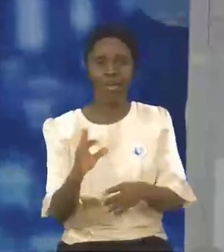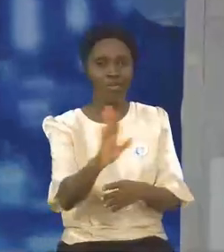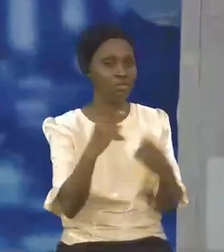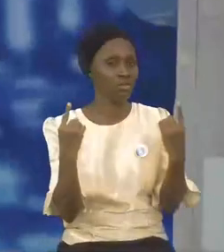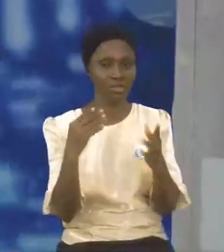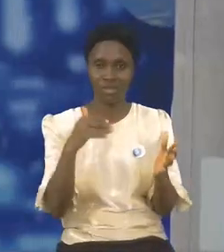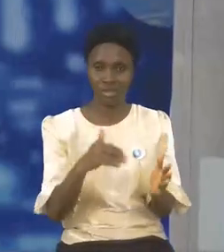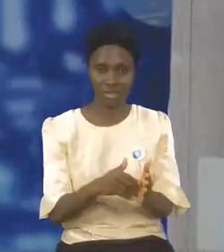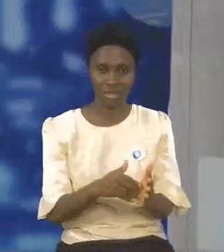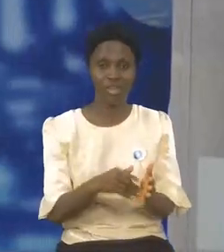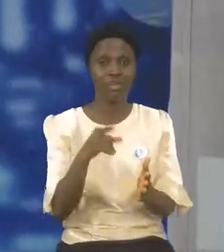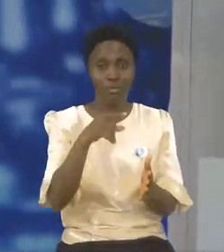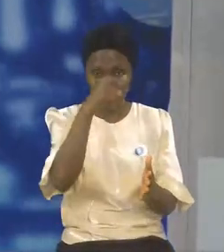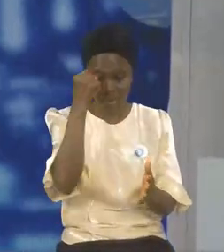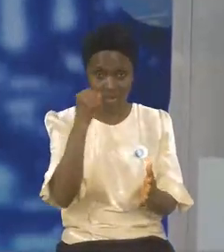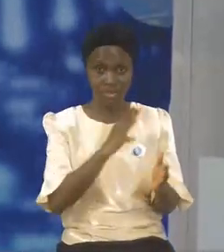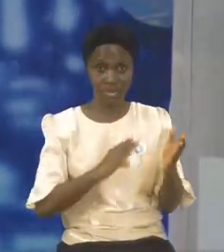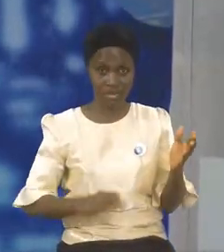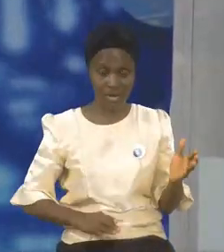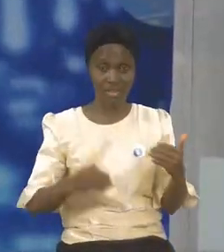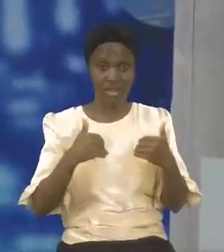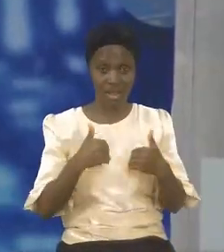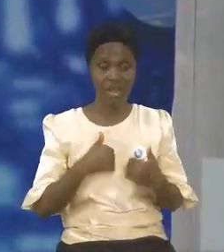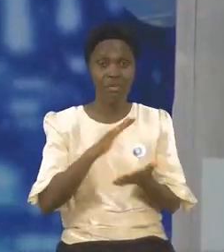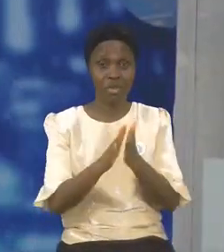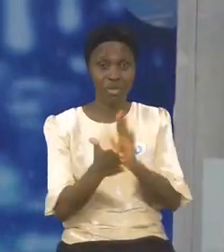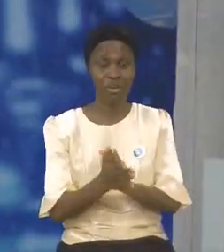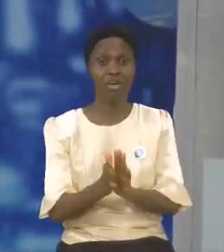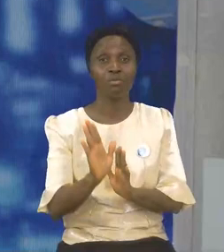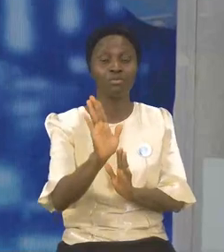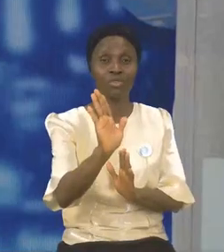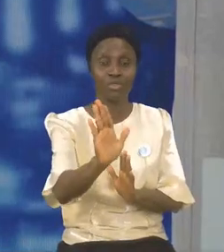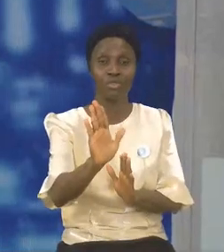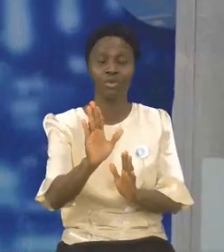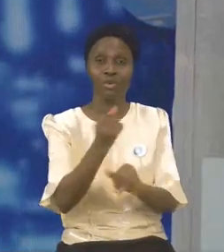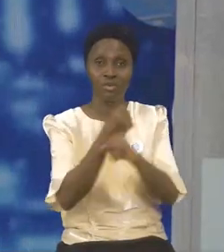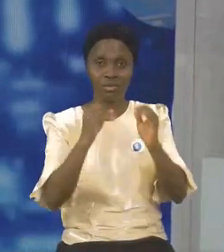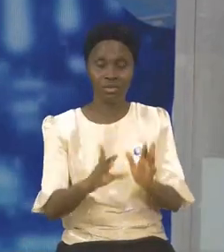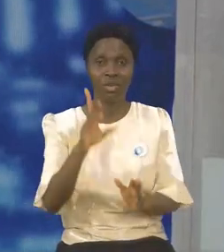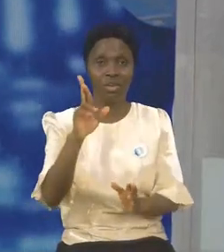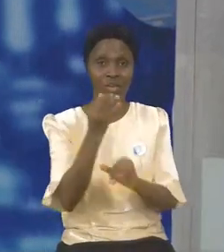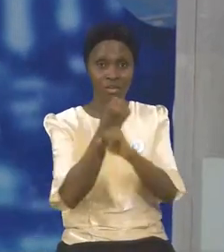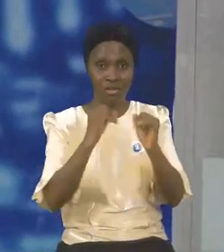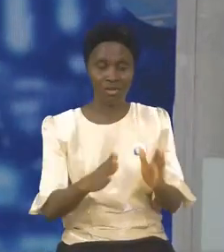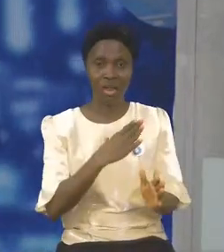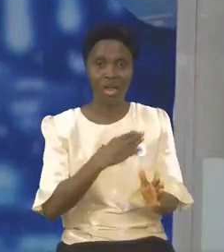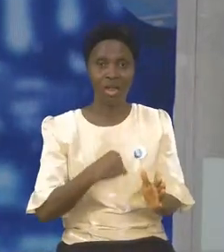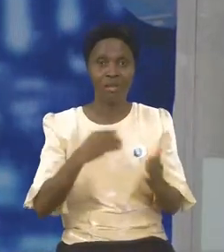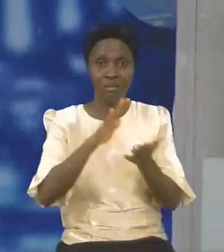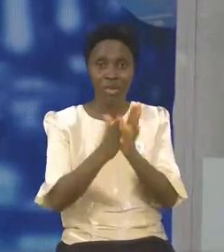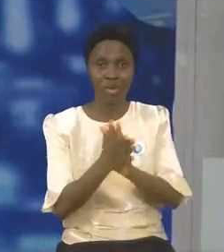porter l'angoisse, la douleur, le châtiment et la perdition de vos péchés, parce que Christ est devenu